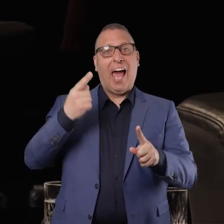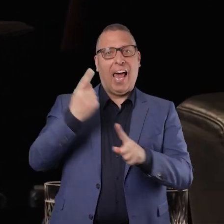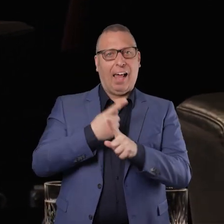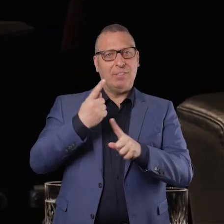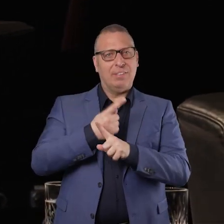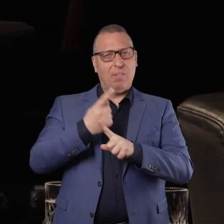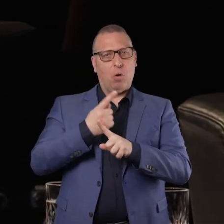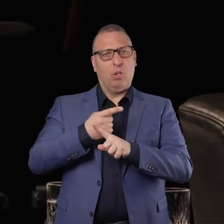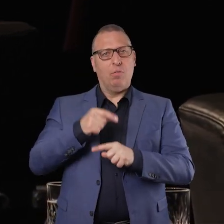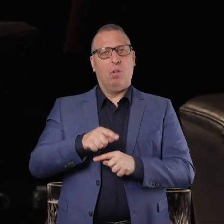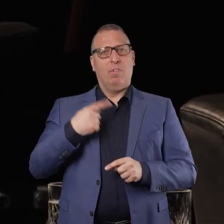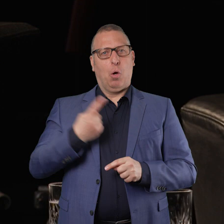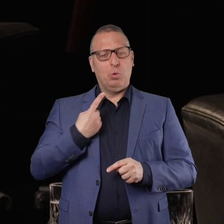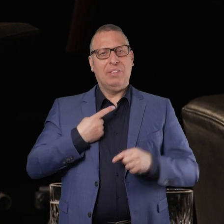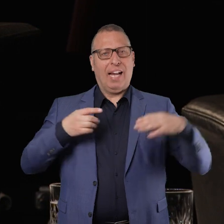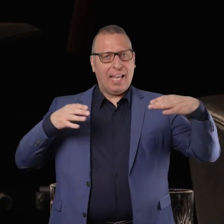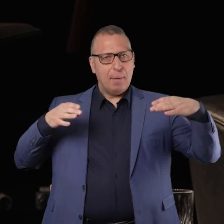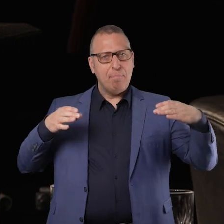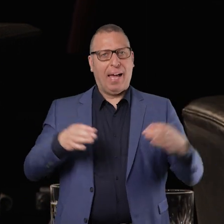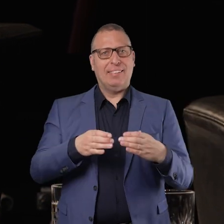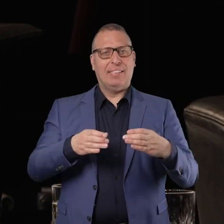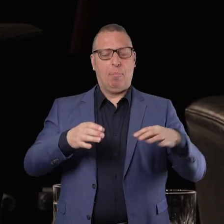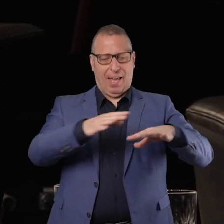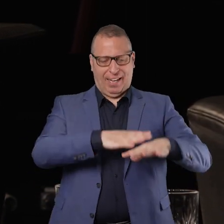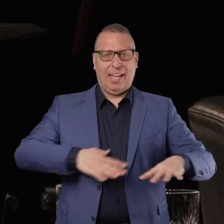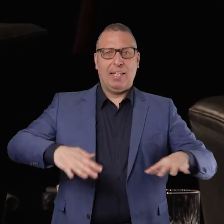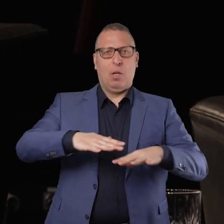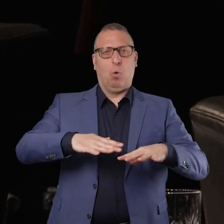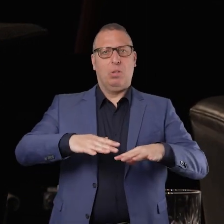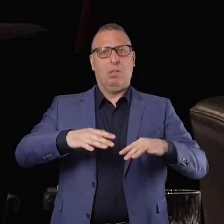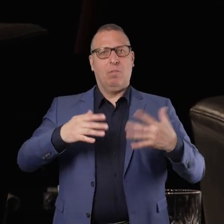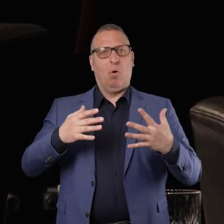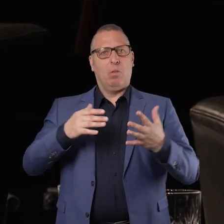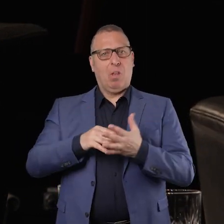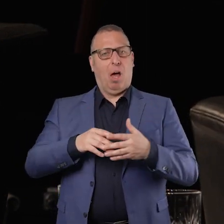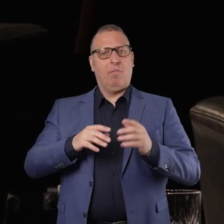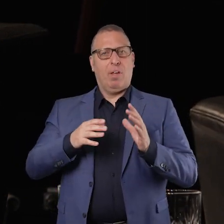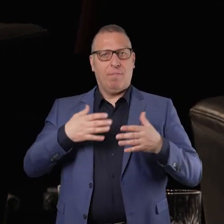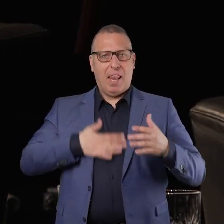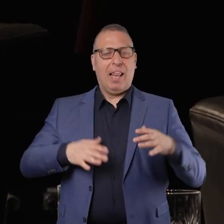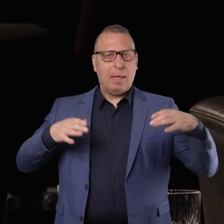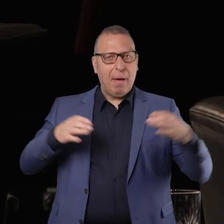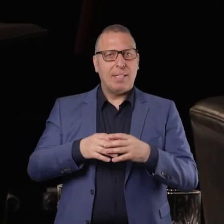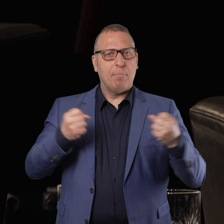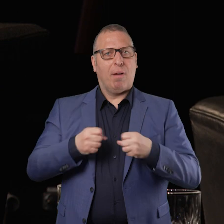Welche Herausforderungen kann da auf unsere gemeinsame Region zu, wo wir gemeinsam angehen